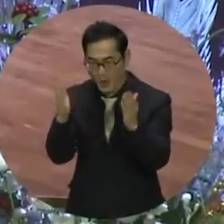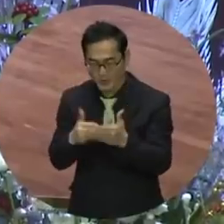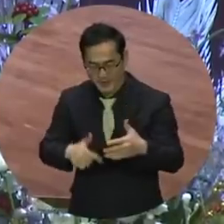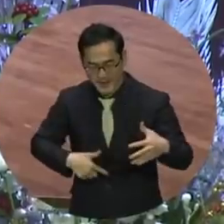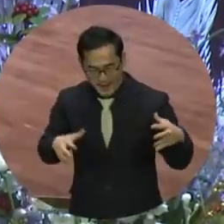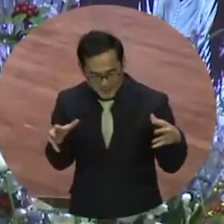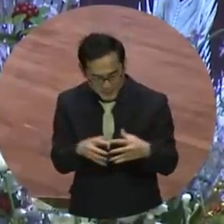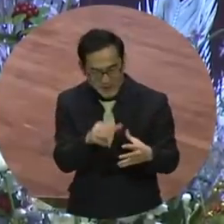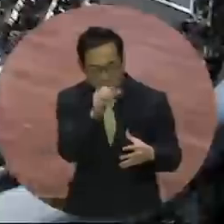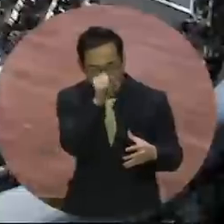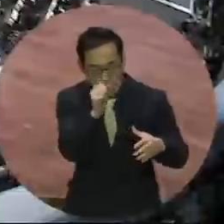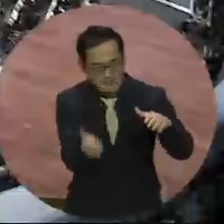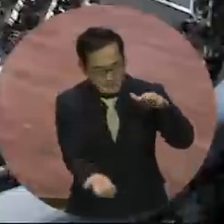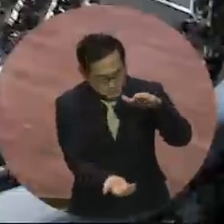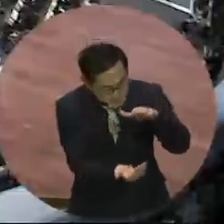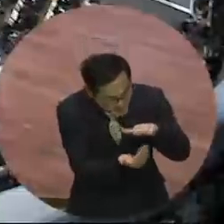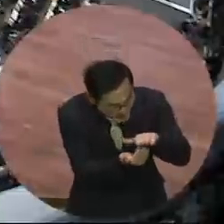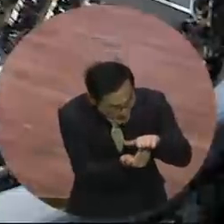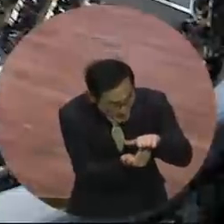합력하여 선을 이룹니다.